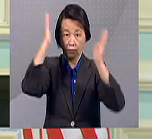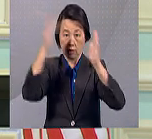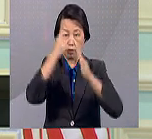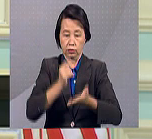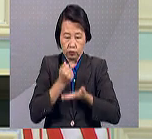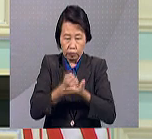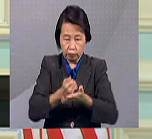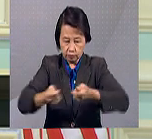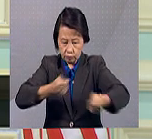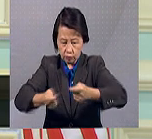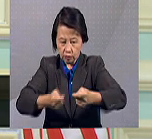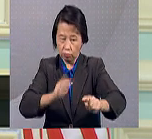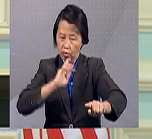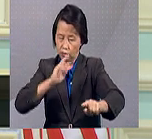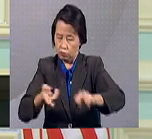membantu mengawal